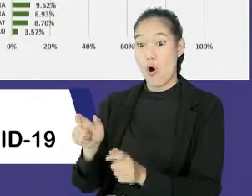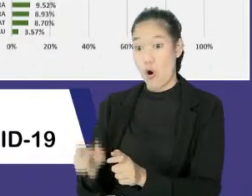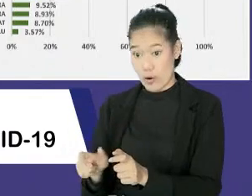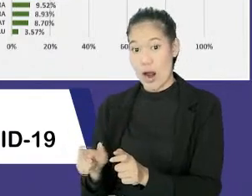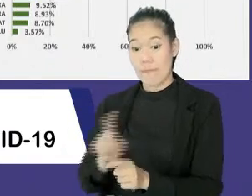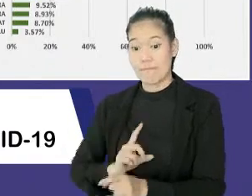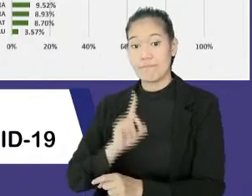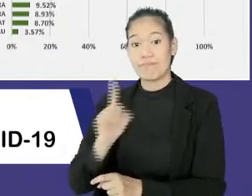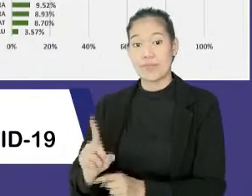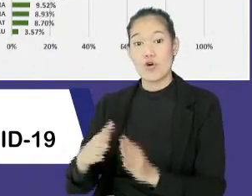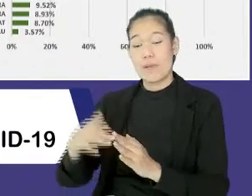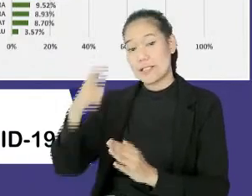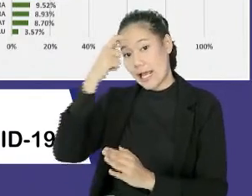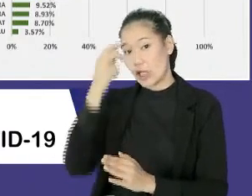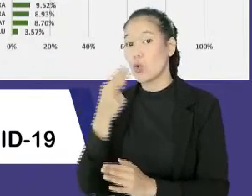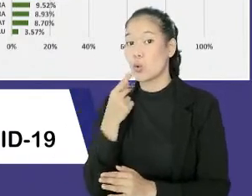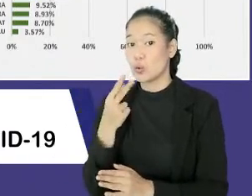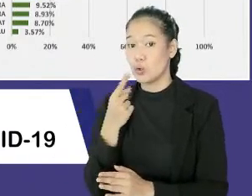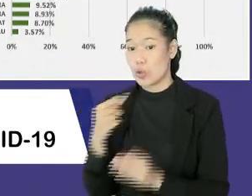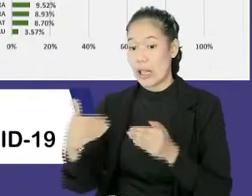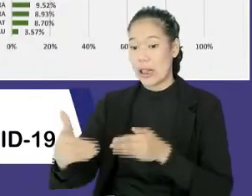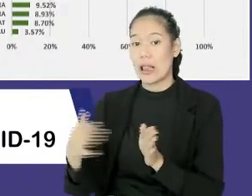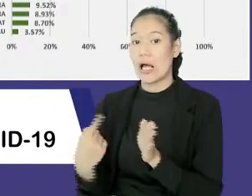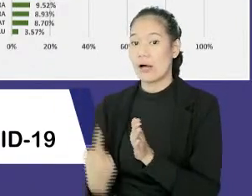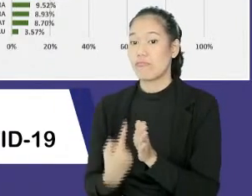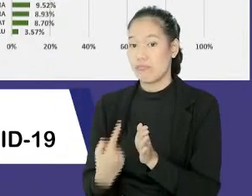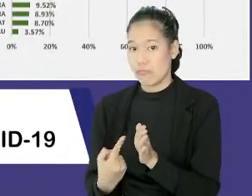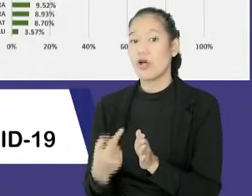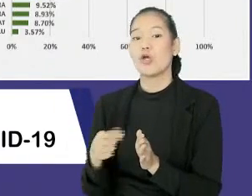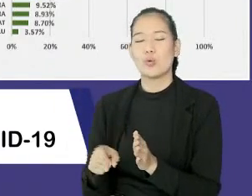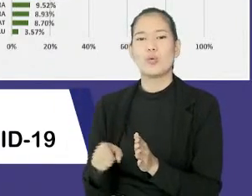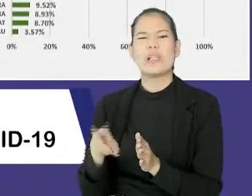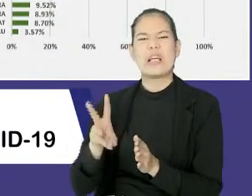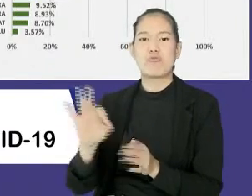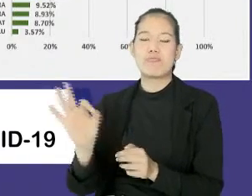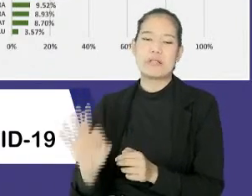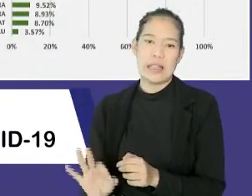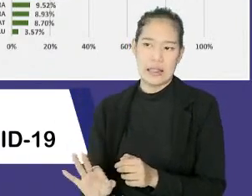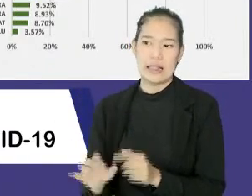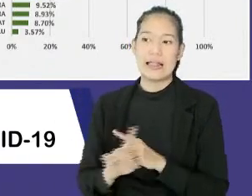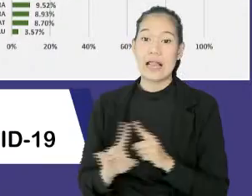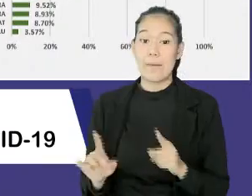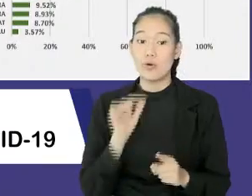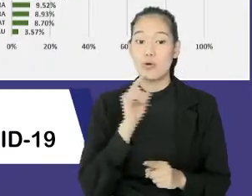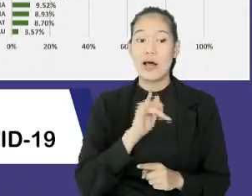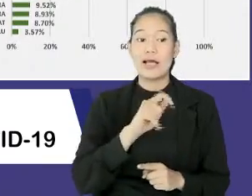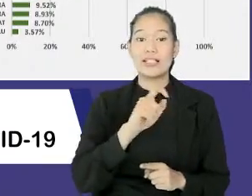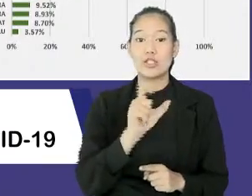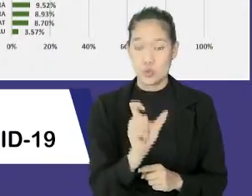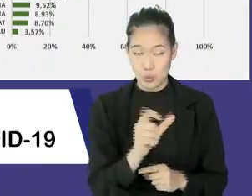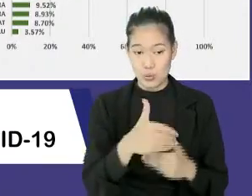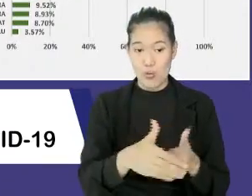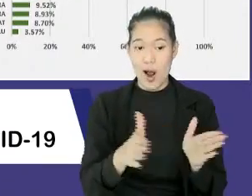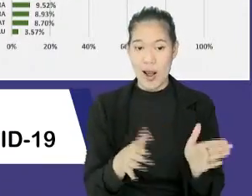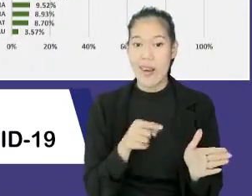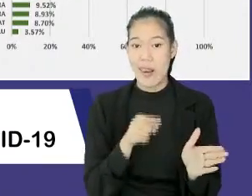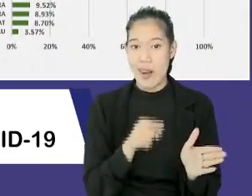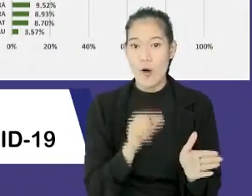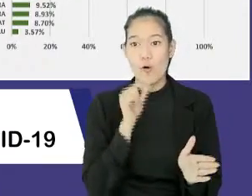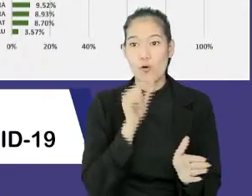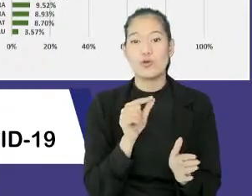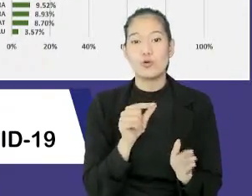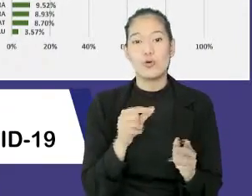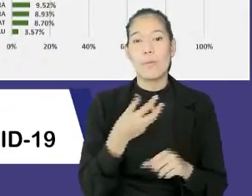kamar isolasi di rumah sakit rujukan ini benar-benar bornya dibuat 30% tapi untuk Aisi Yuk kita punya catatan untuk